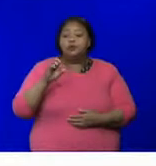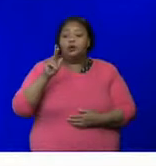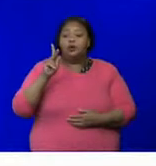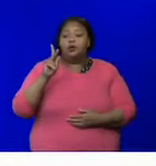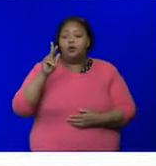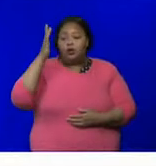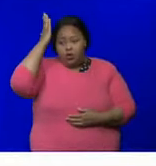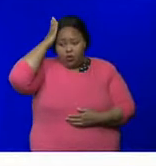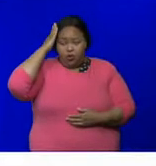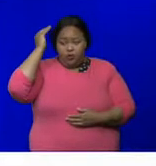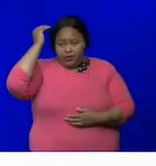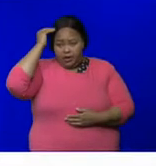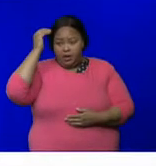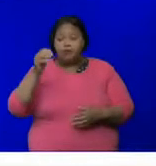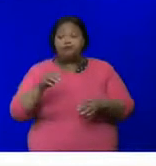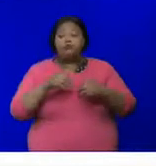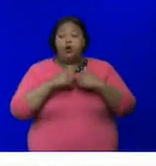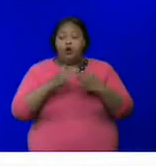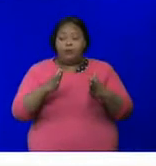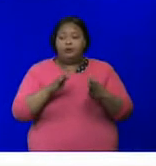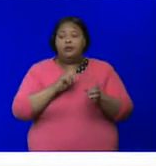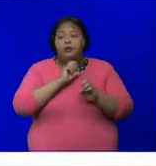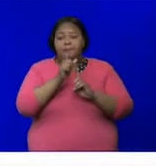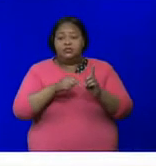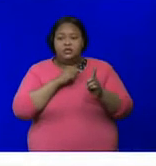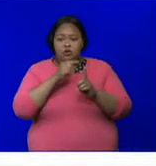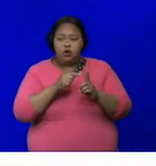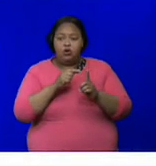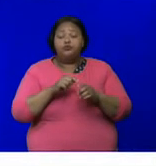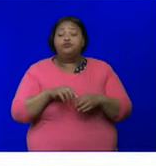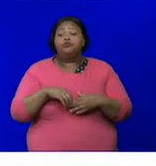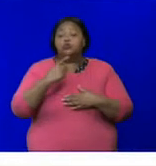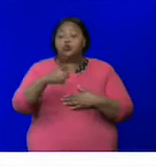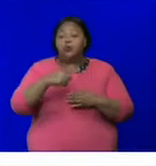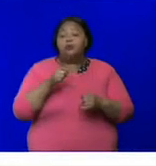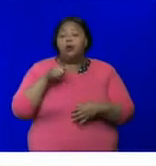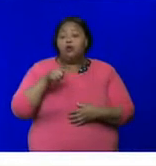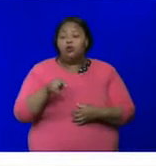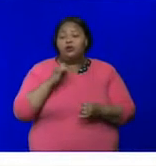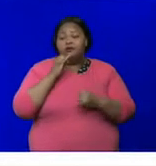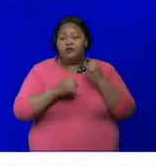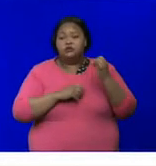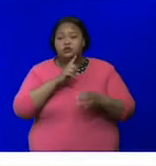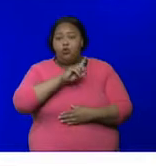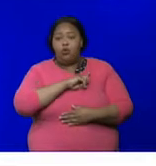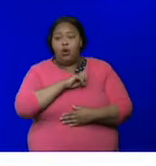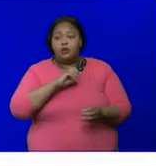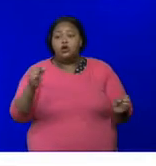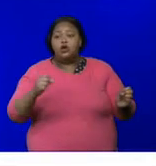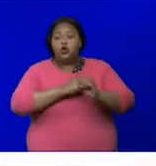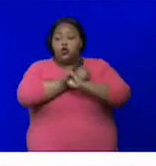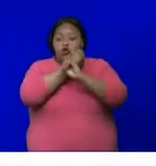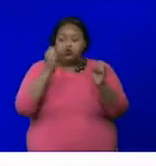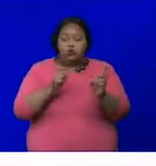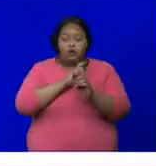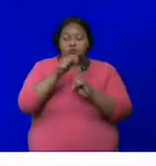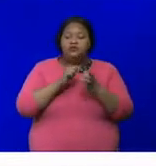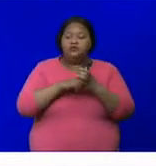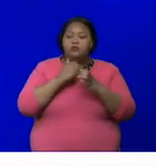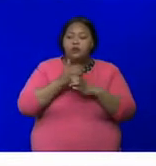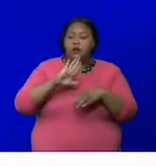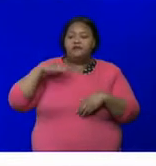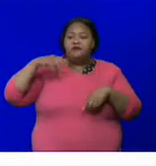laseNgilandi neminyaka lengu-27 sawuchubekele esigabeni sema-quarter finals kulandzela ukuthi ashaye Kaichi Ichida waseveni